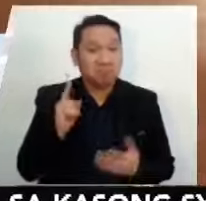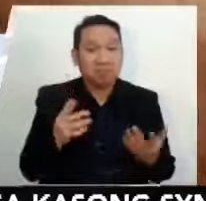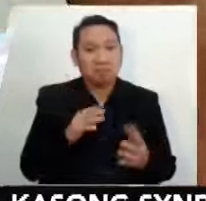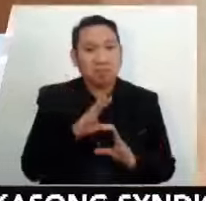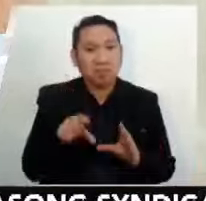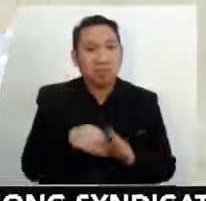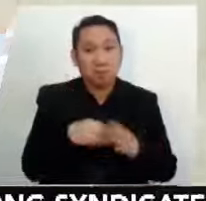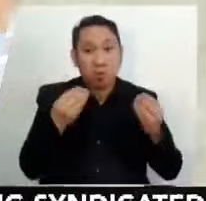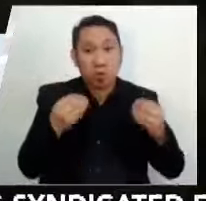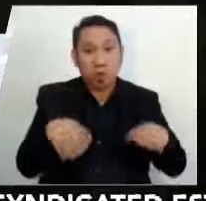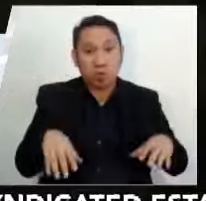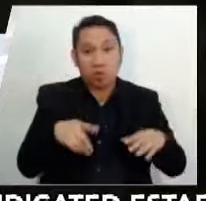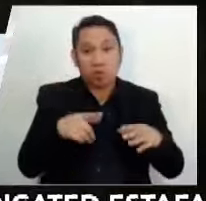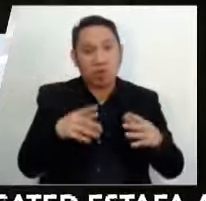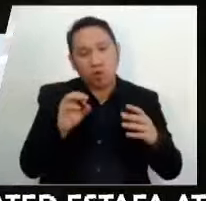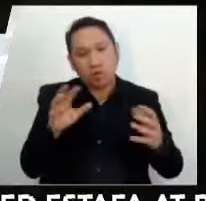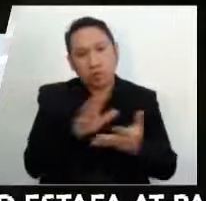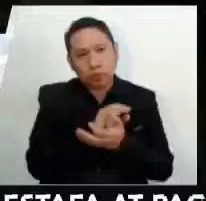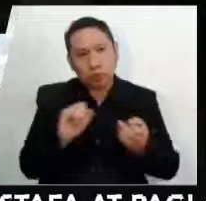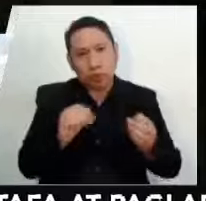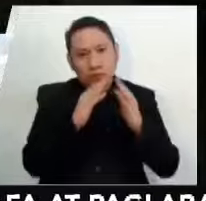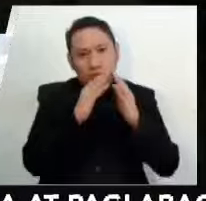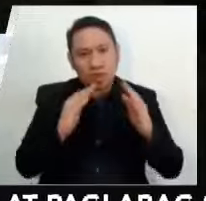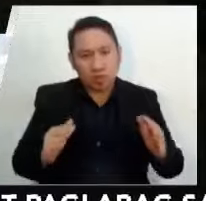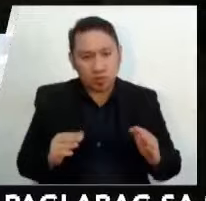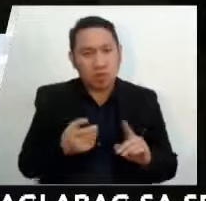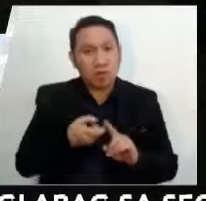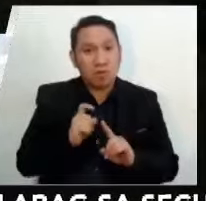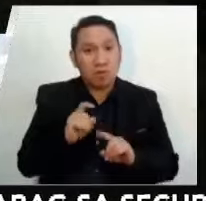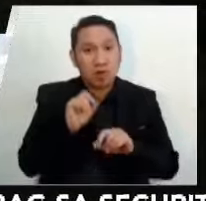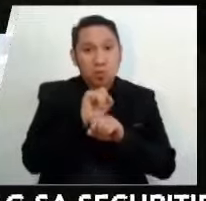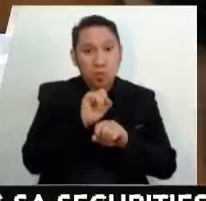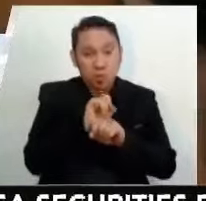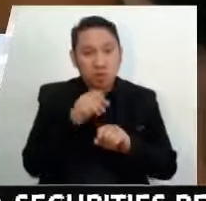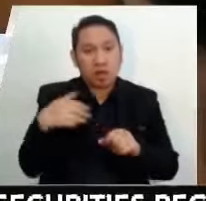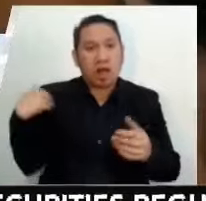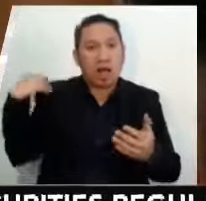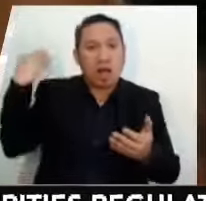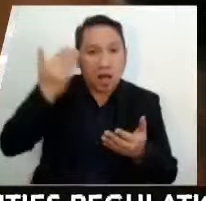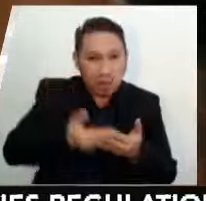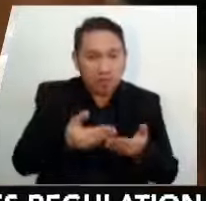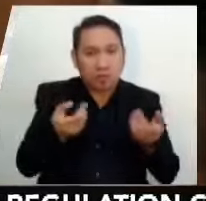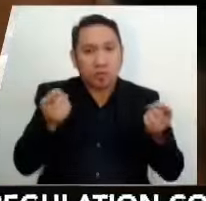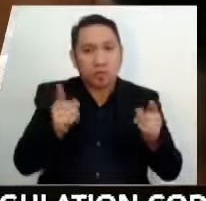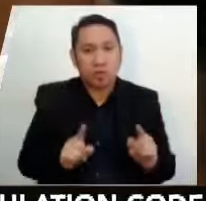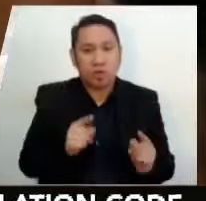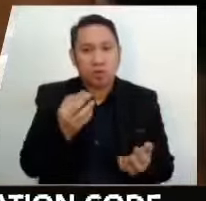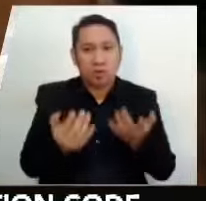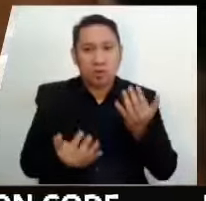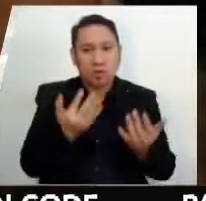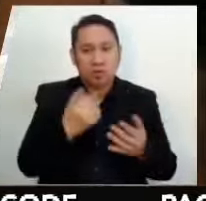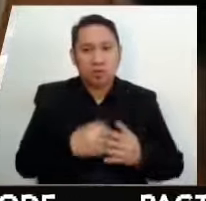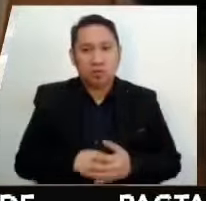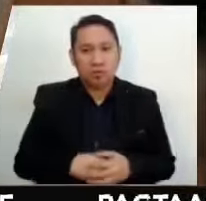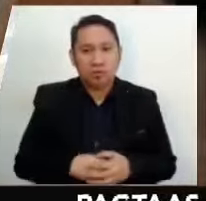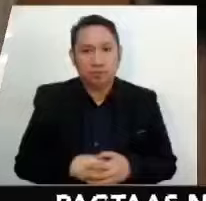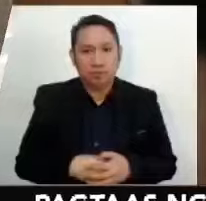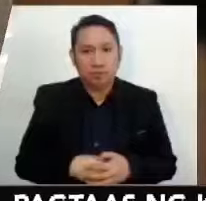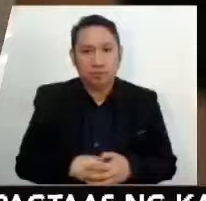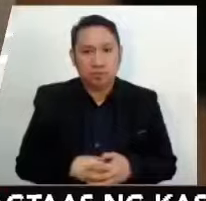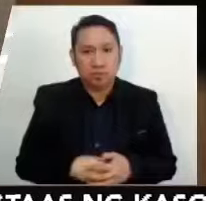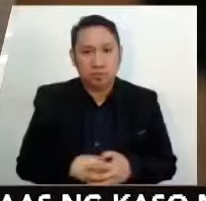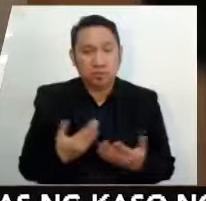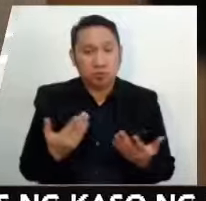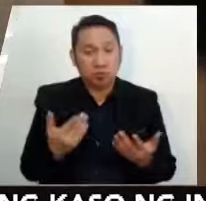Michelle na halos Kauuwi lang daw galing sa trabaho n mangyari ang sunog Mahirap talaga Syempre magpapasko Tapos ganito